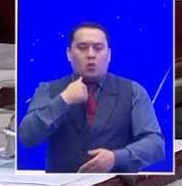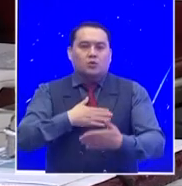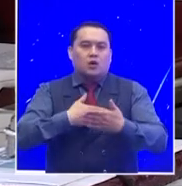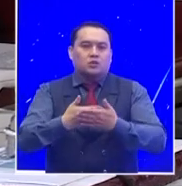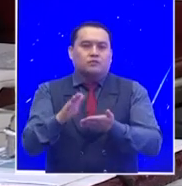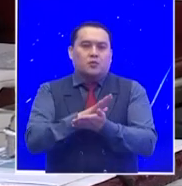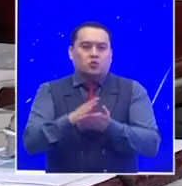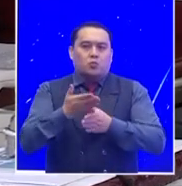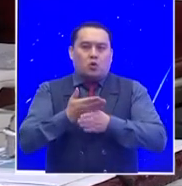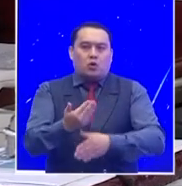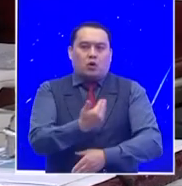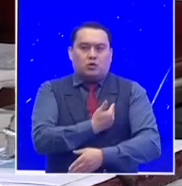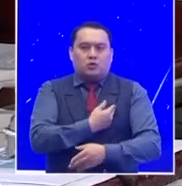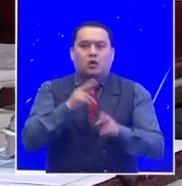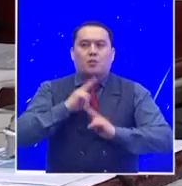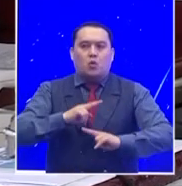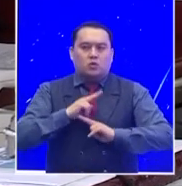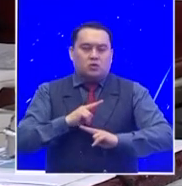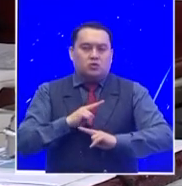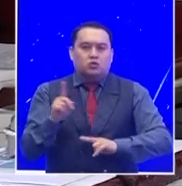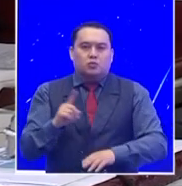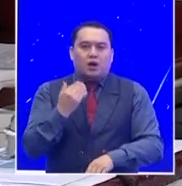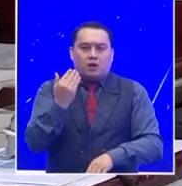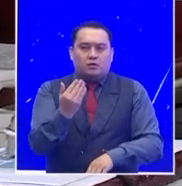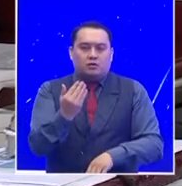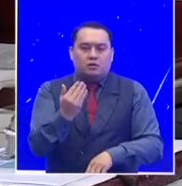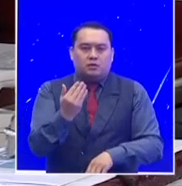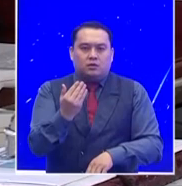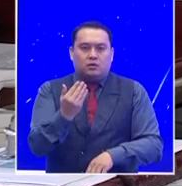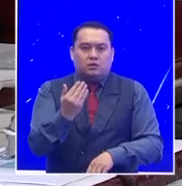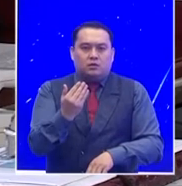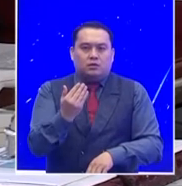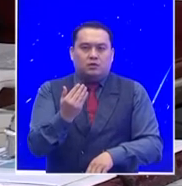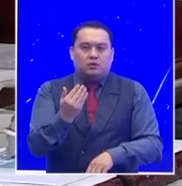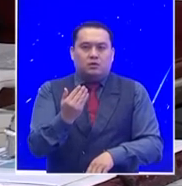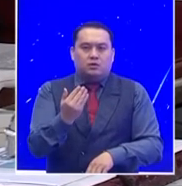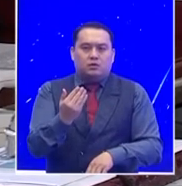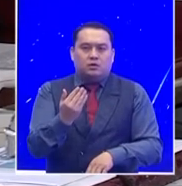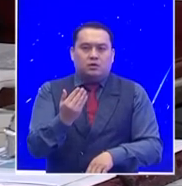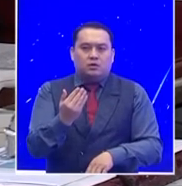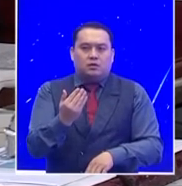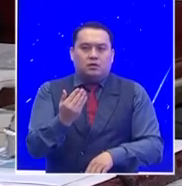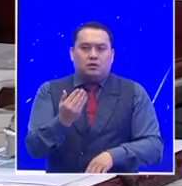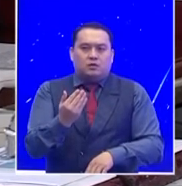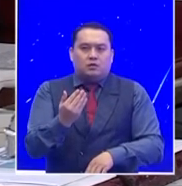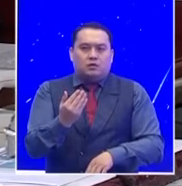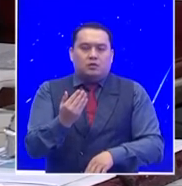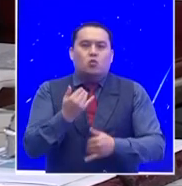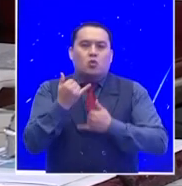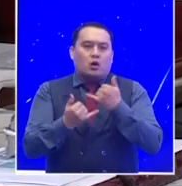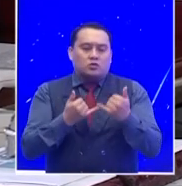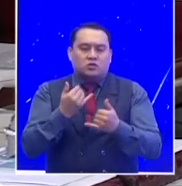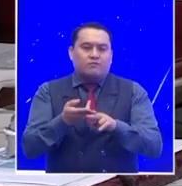мы хотим с ними вместе работать, чтобы они взяли, значит, под опеку наших ветеранов